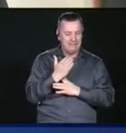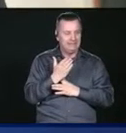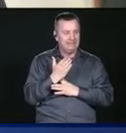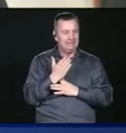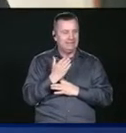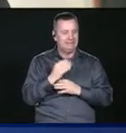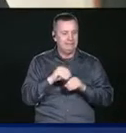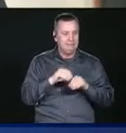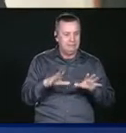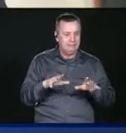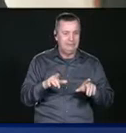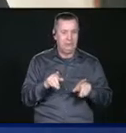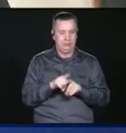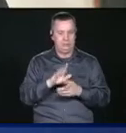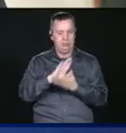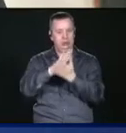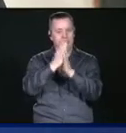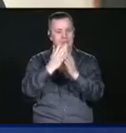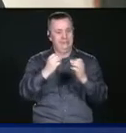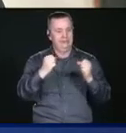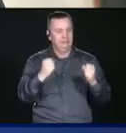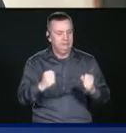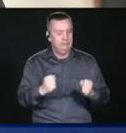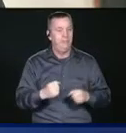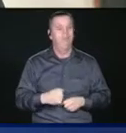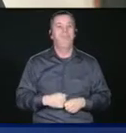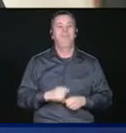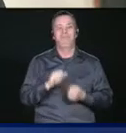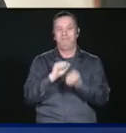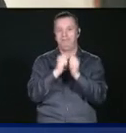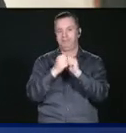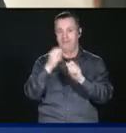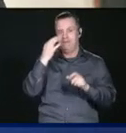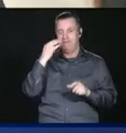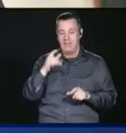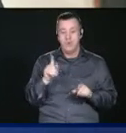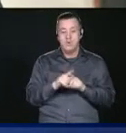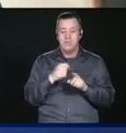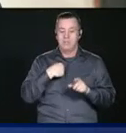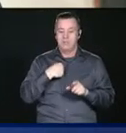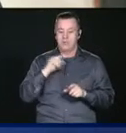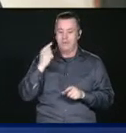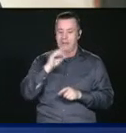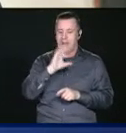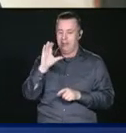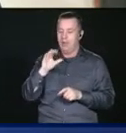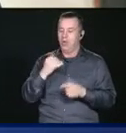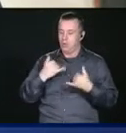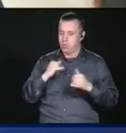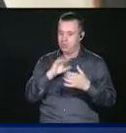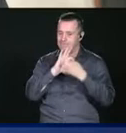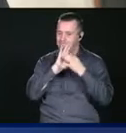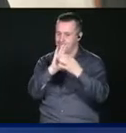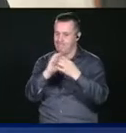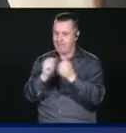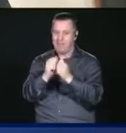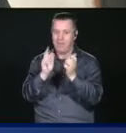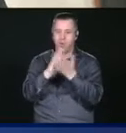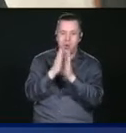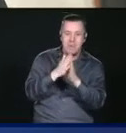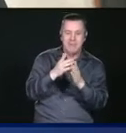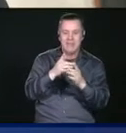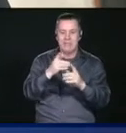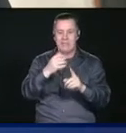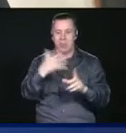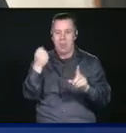l'avenir. Nous allons continuer de travailler avec les secteurs et les industries qui sont frappés durement par cette pandémie.